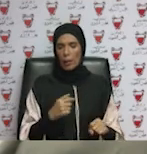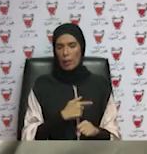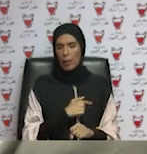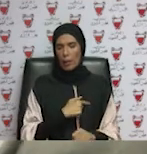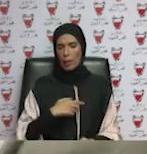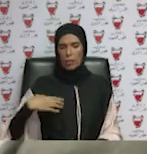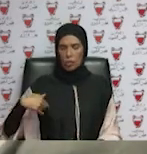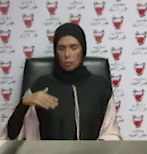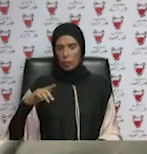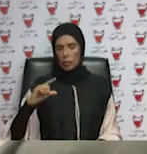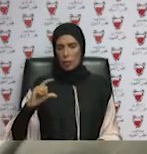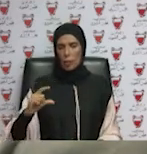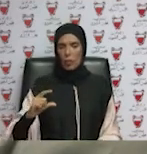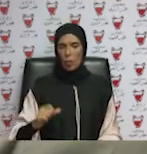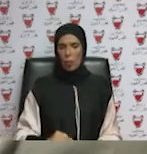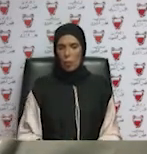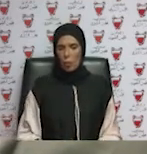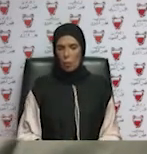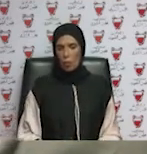محمد بن خليفة،